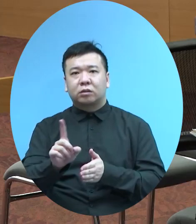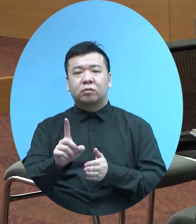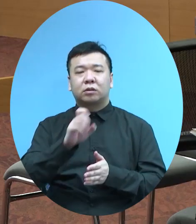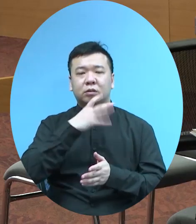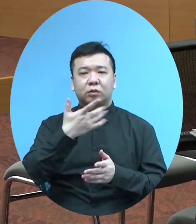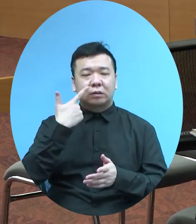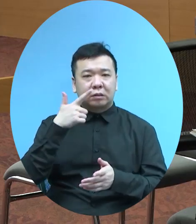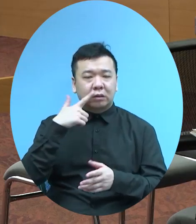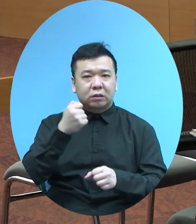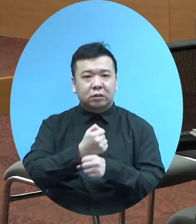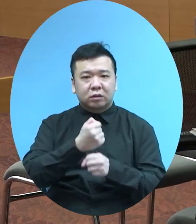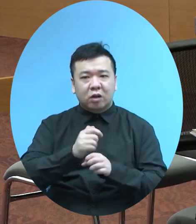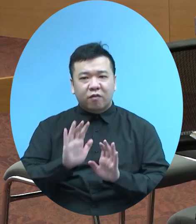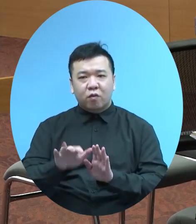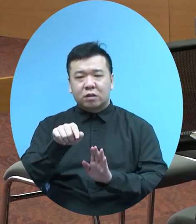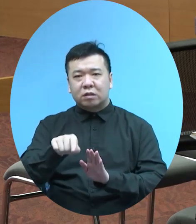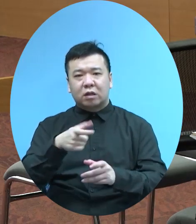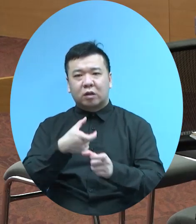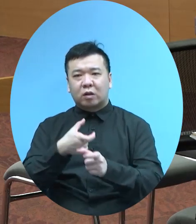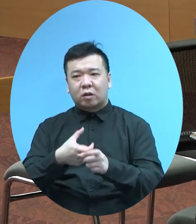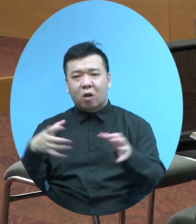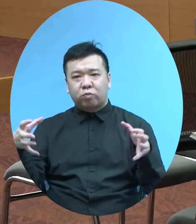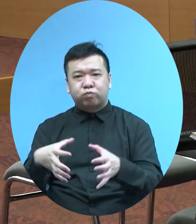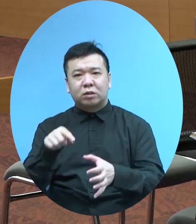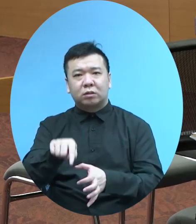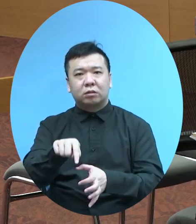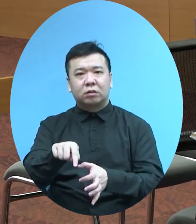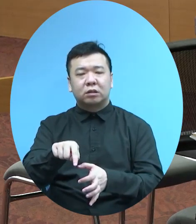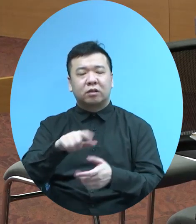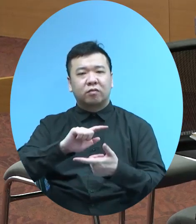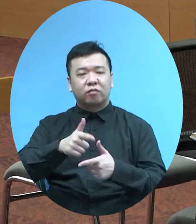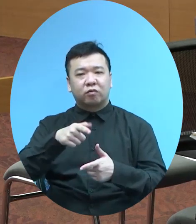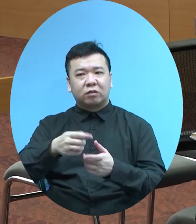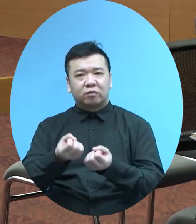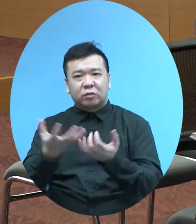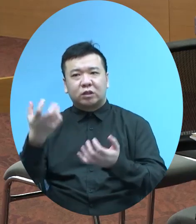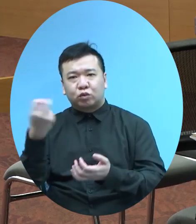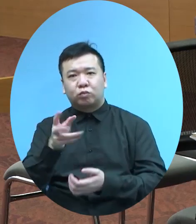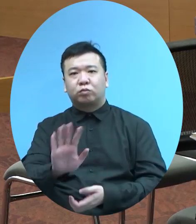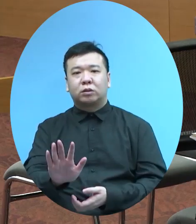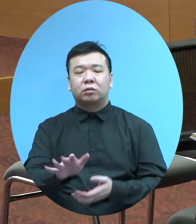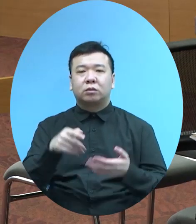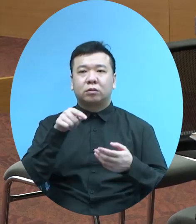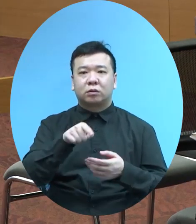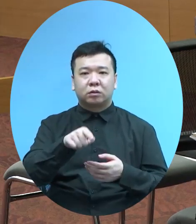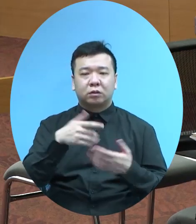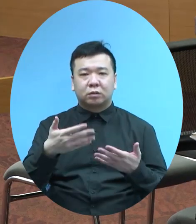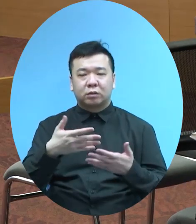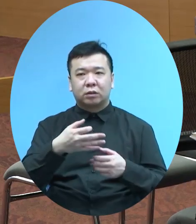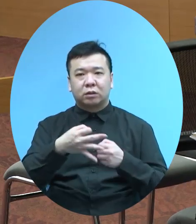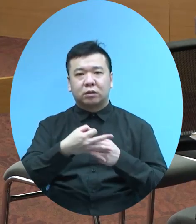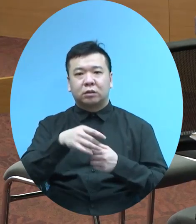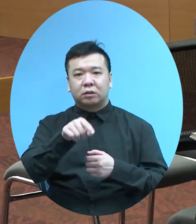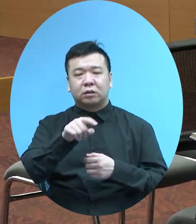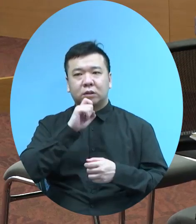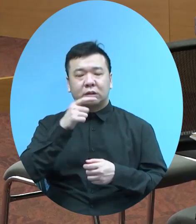一啲新嘅措施防止類似即係聚堵啊依啲咁嘅情況發生咧？第三就係即係今日新個案嗰方